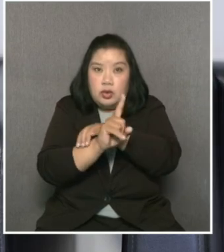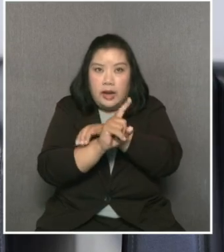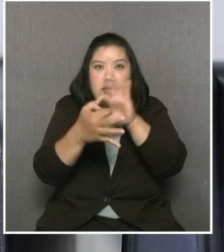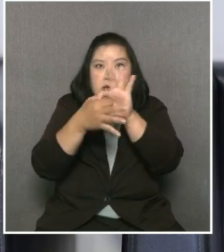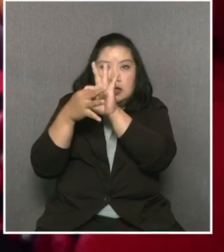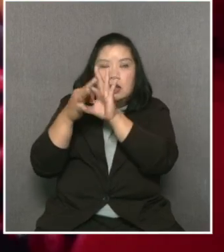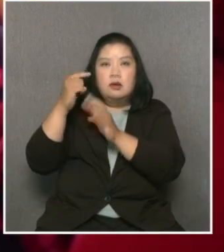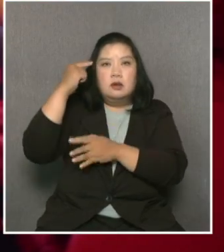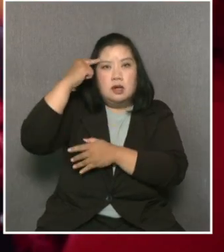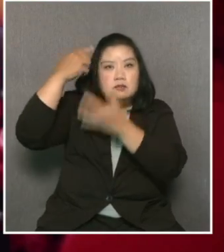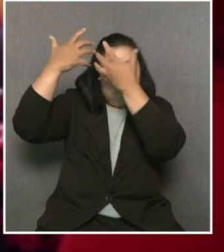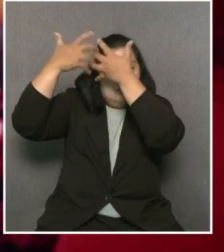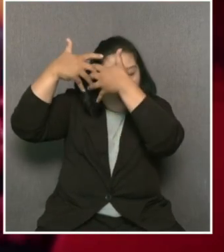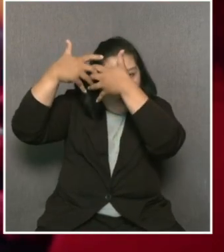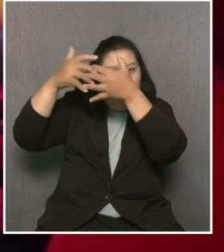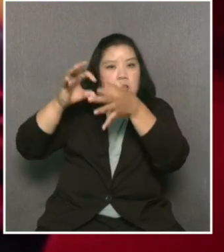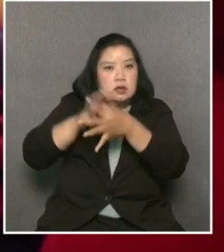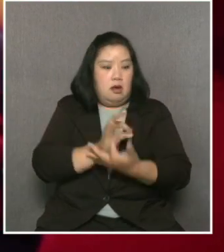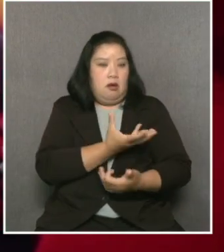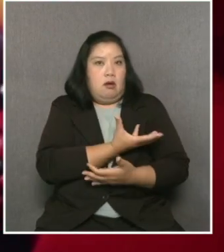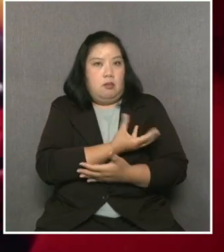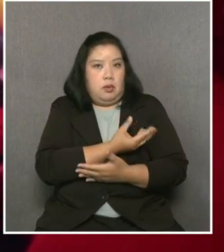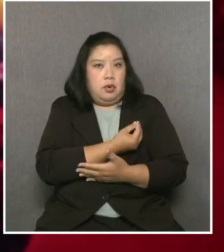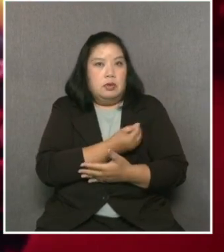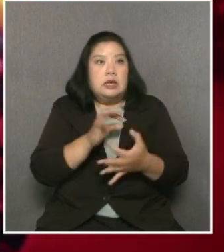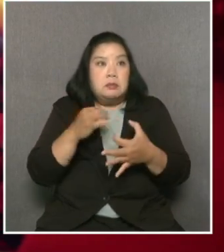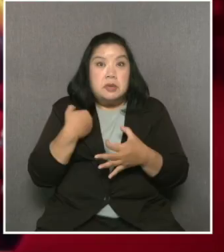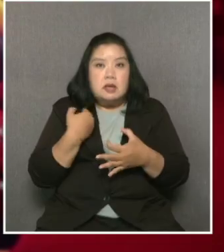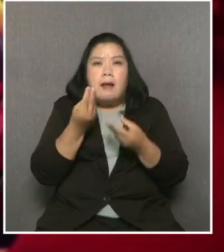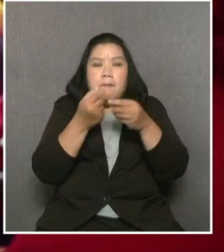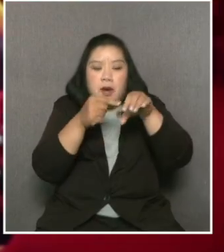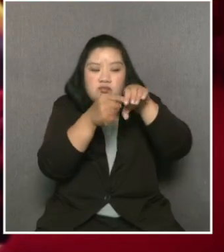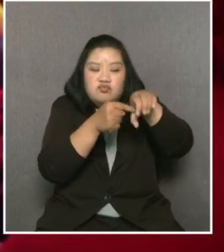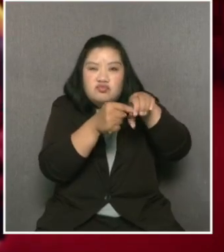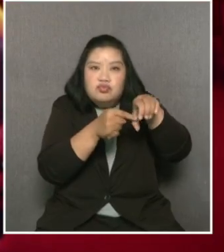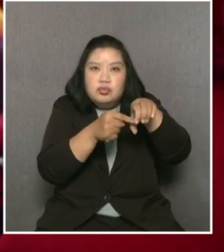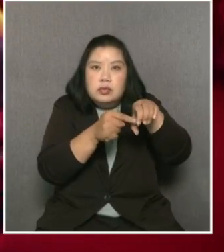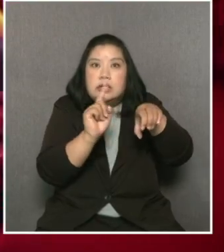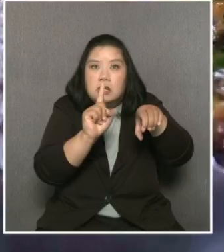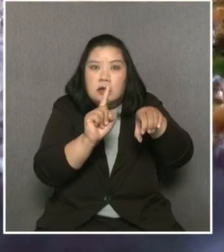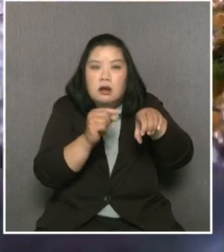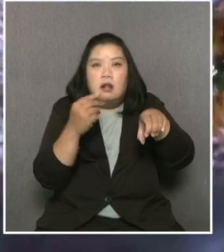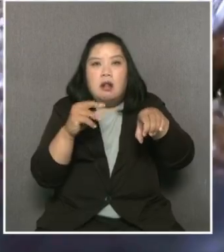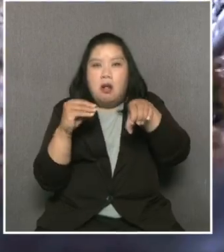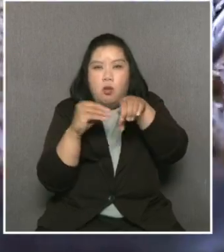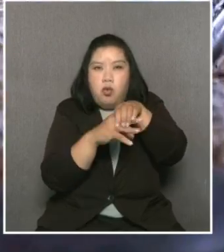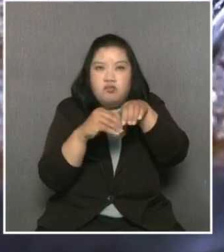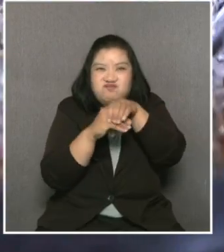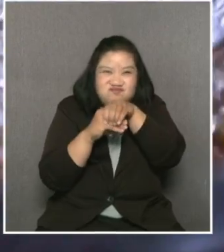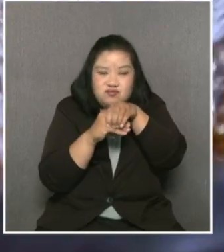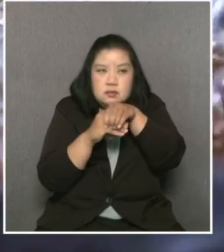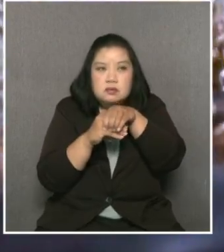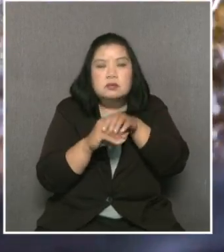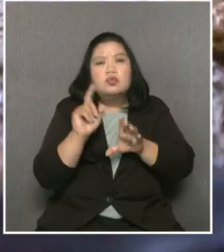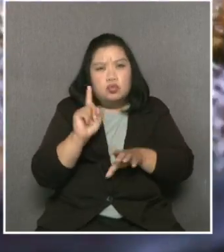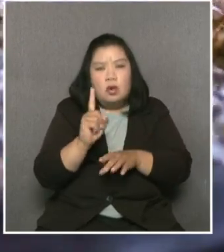เส้นเลือดที่หัวใจนะคะพวกนี้มันก็จะเป็นคราบตะกันไขมันไปพอกสะสมทำให้เส้นเลือดตีบควรกินในปริมาณที่พอเหมาะ